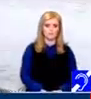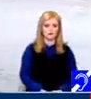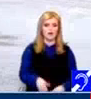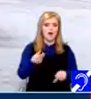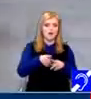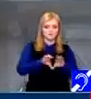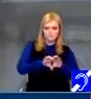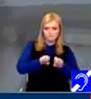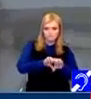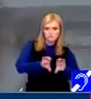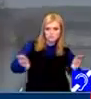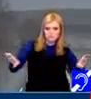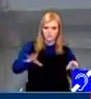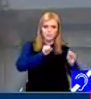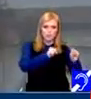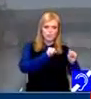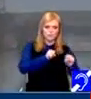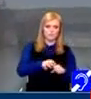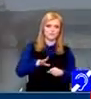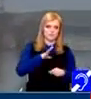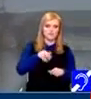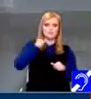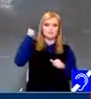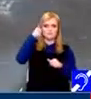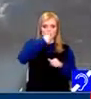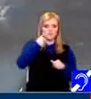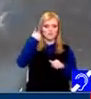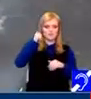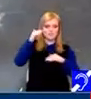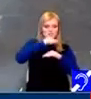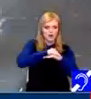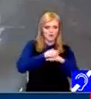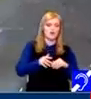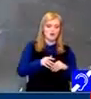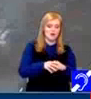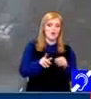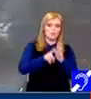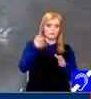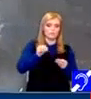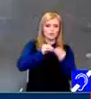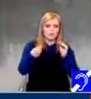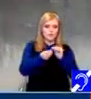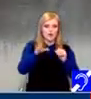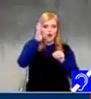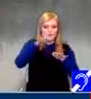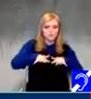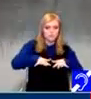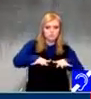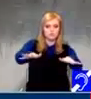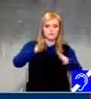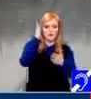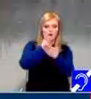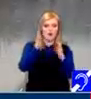Digul de protecție care separă râul Olt de satul Căpeni s-a fisurat încă de aseară și apa a început să se scurgă spre casele oamenilor și spre terenuri. Drumul din sat